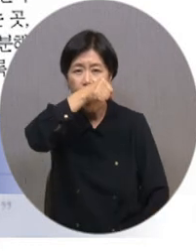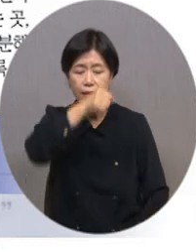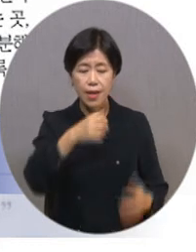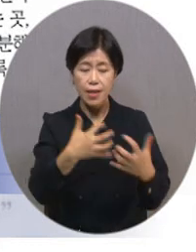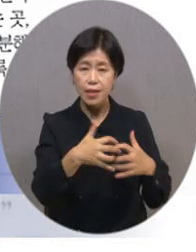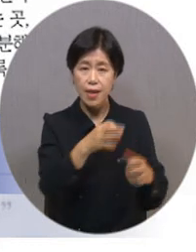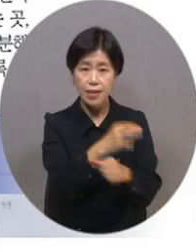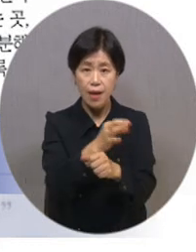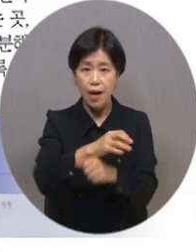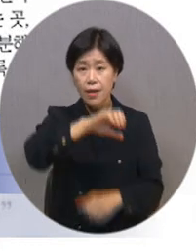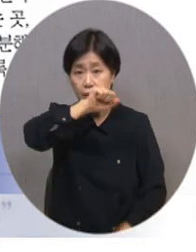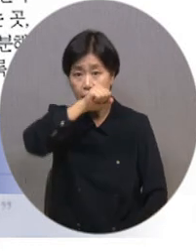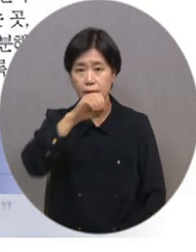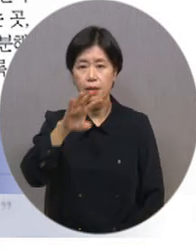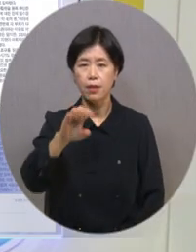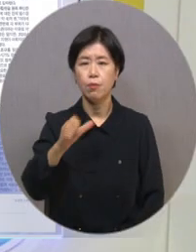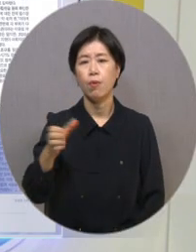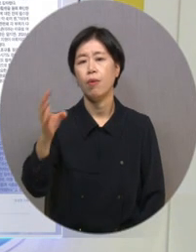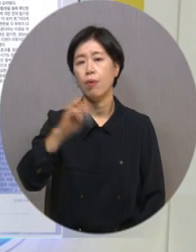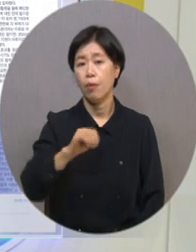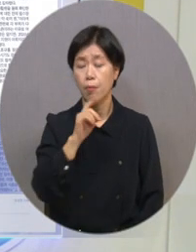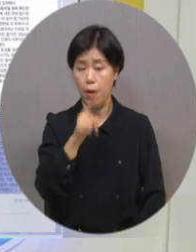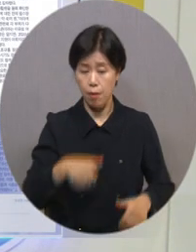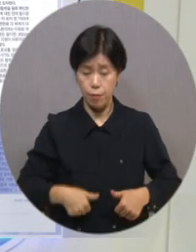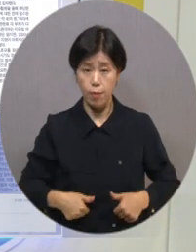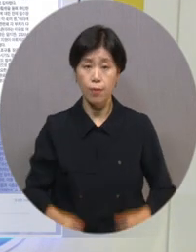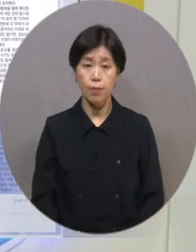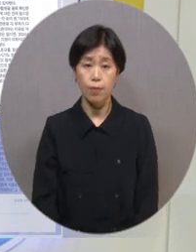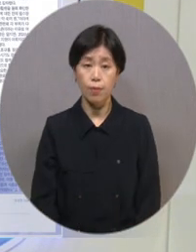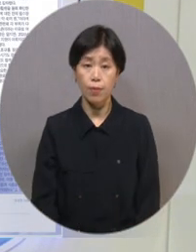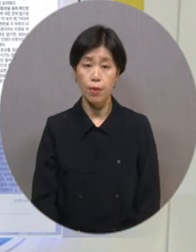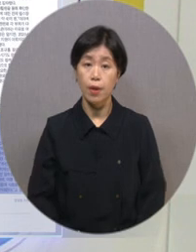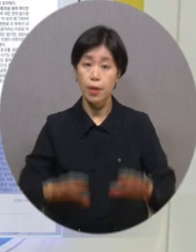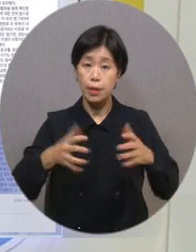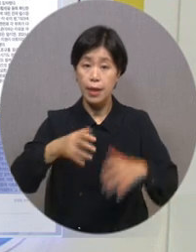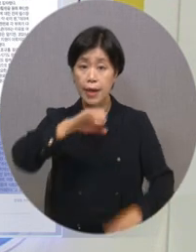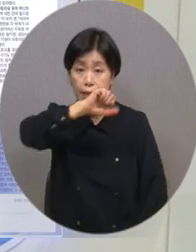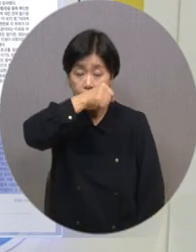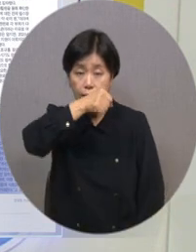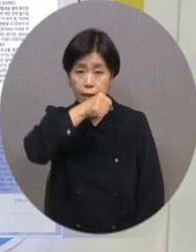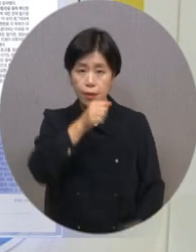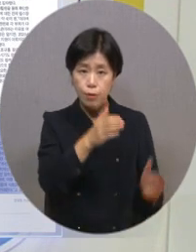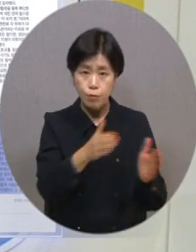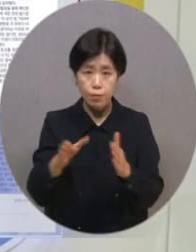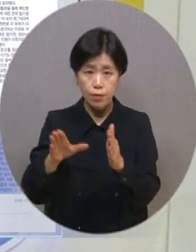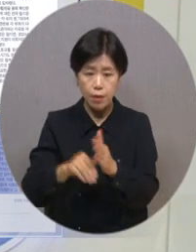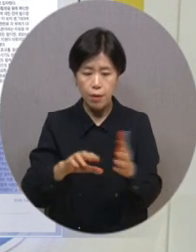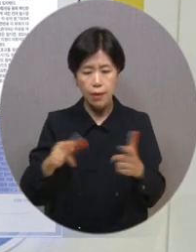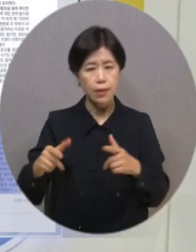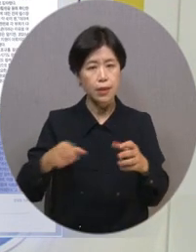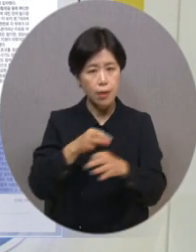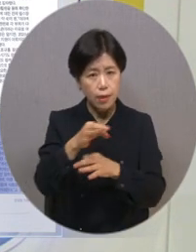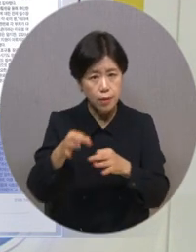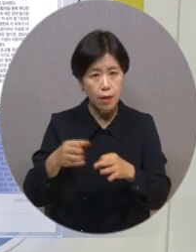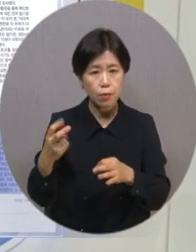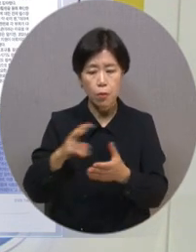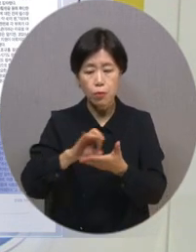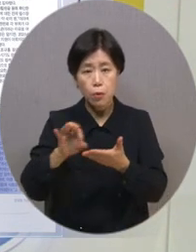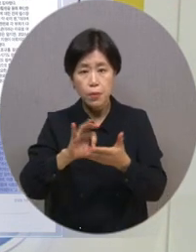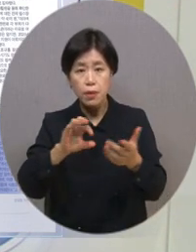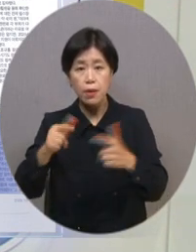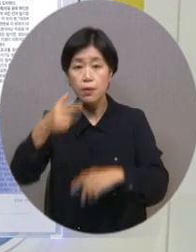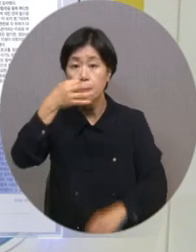45억 원이라고 확인됐는데요 국가 예산 편성에 있어서는 여러 경제 상황이나 소비 진작 효과